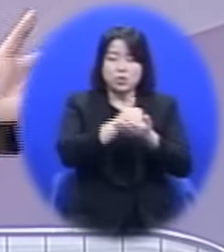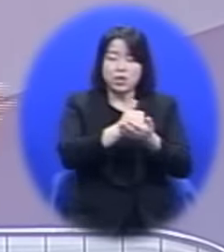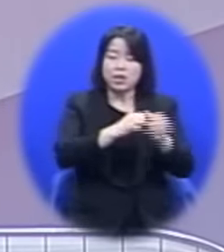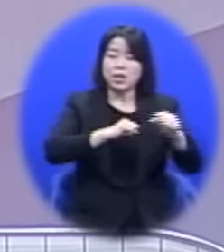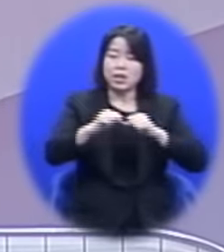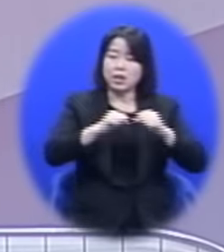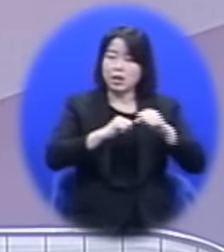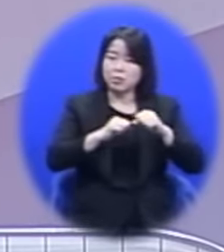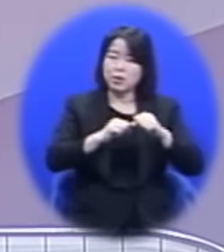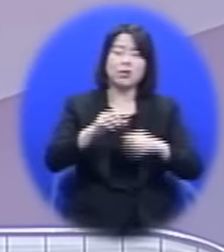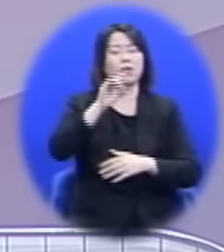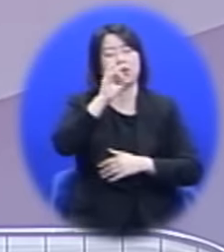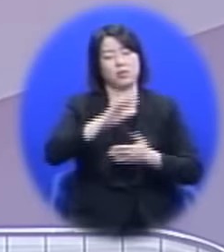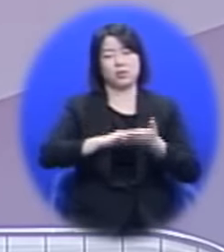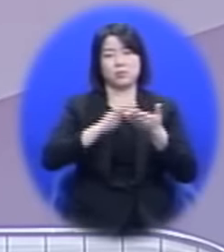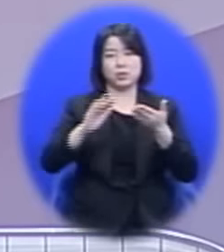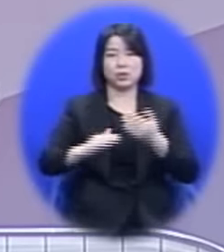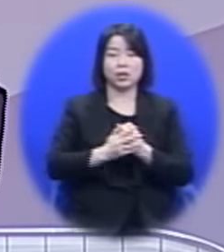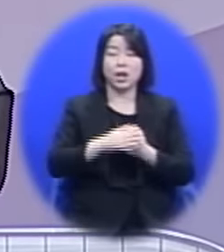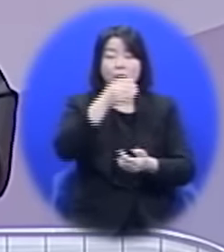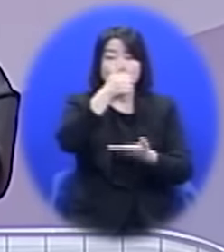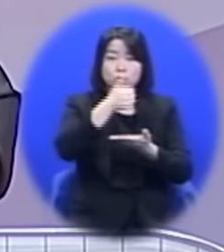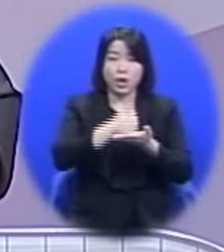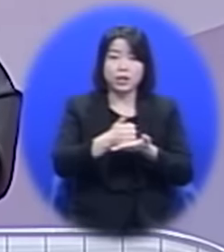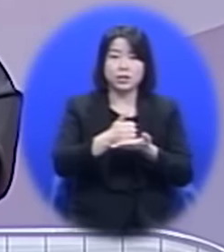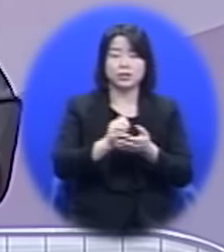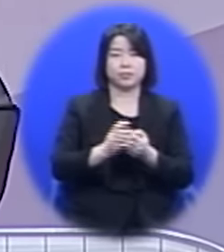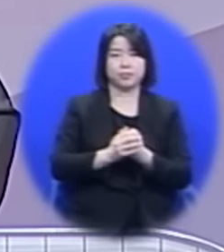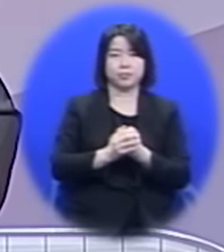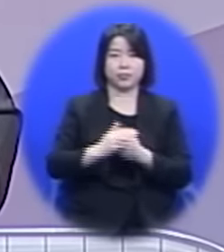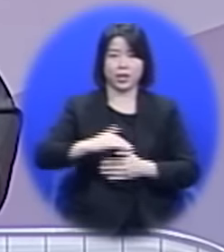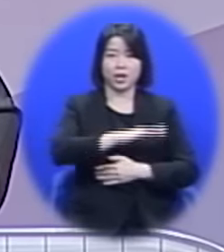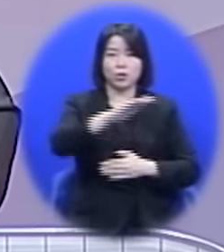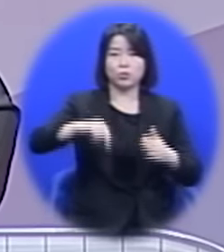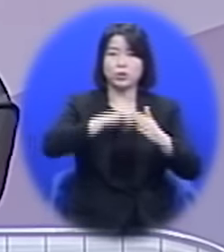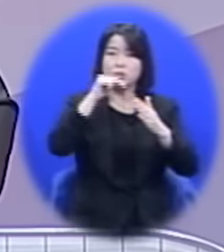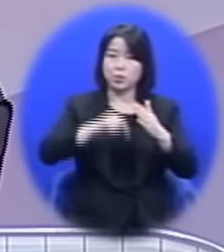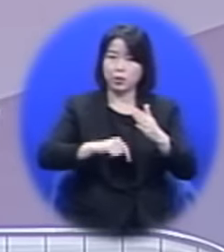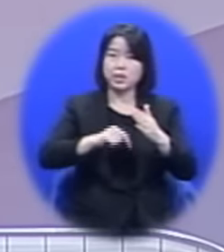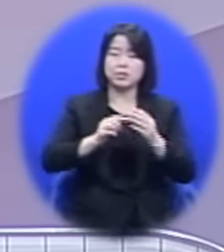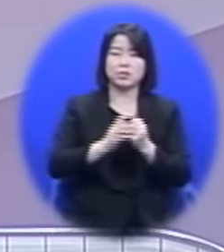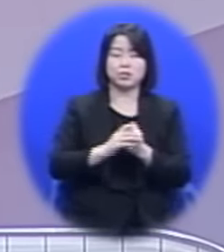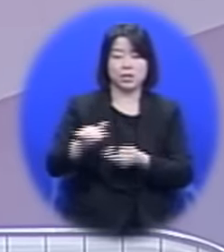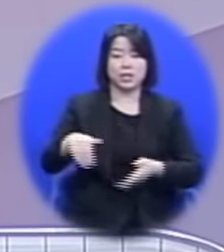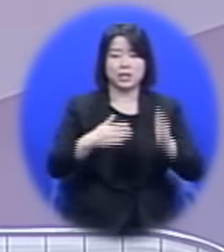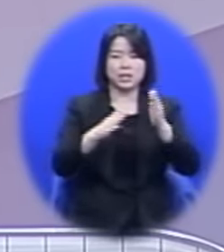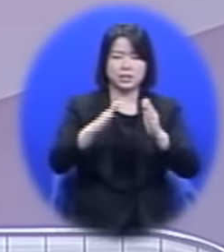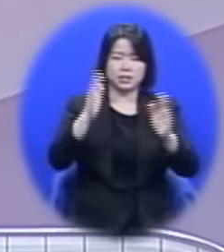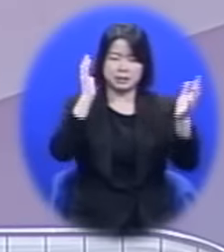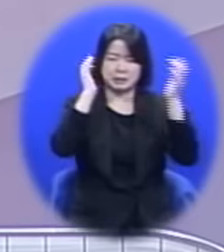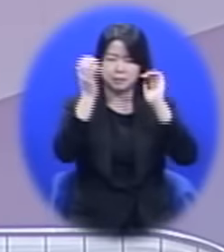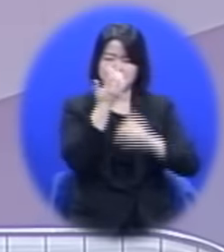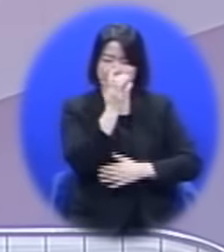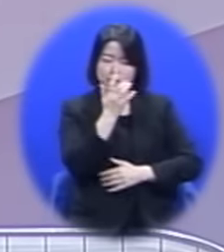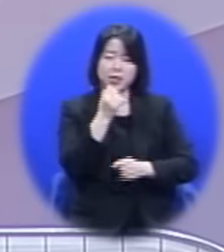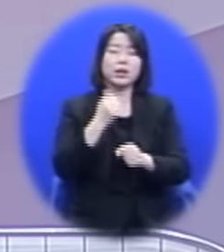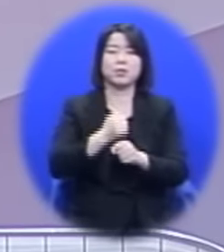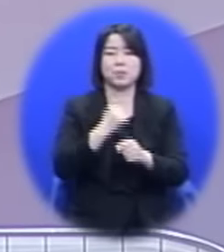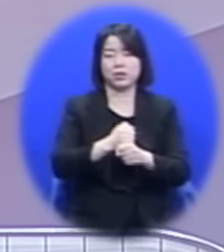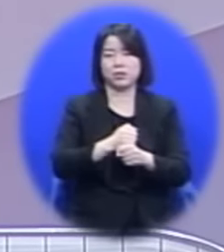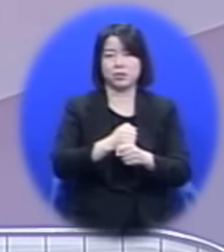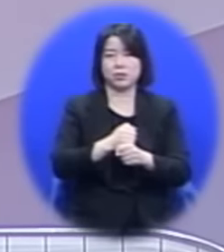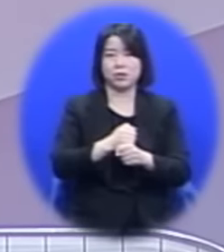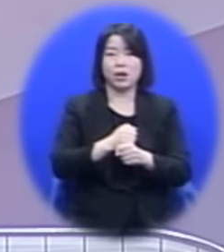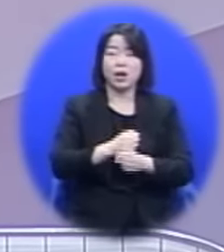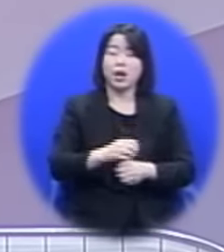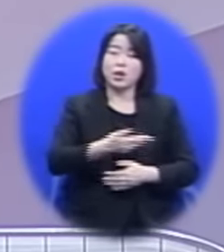죄가 아닙니다. 죄는 우리 속에서 길을 혼란스럽게 만듭니다.